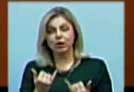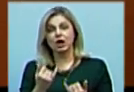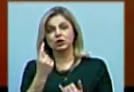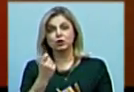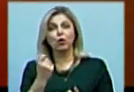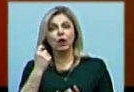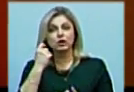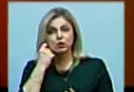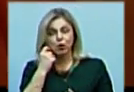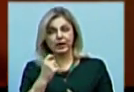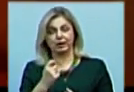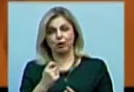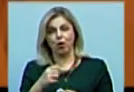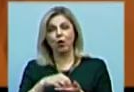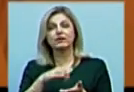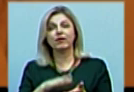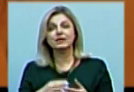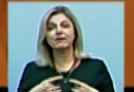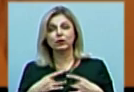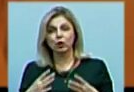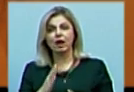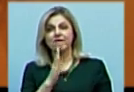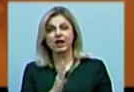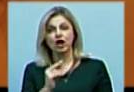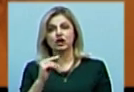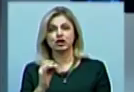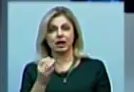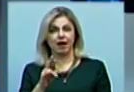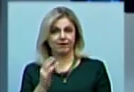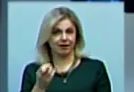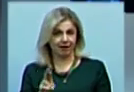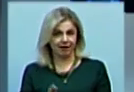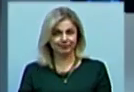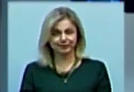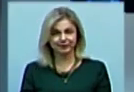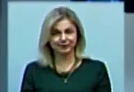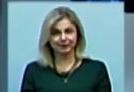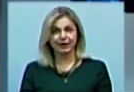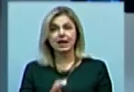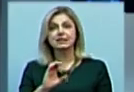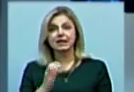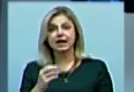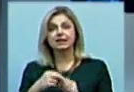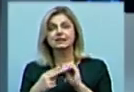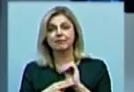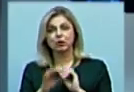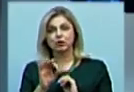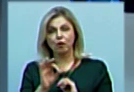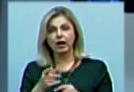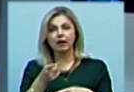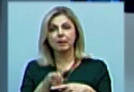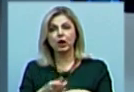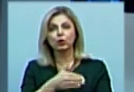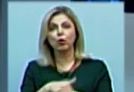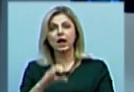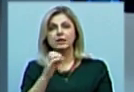більше. Сьогодні свою соту річницю відсвяткувала Віра Чернявська. У середу, 17 жовтня, на перетині